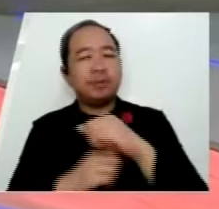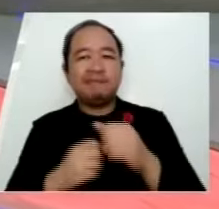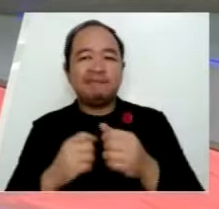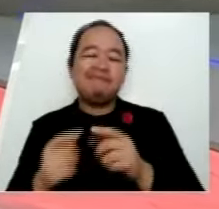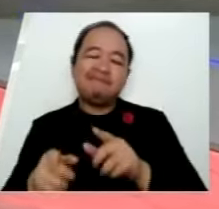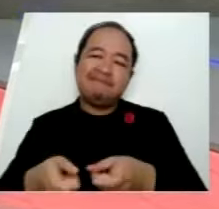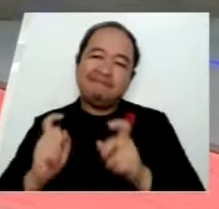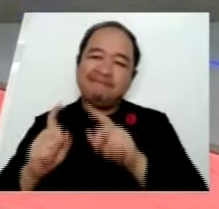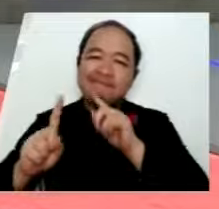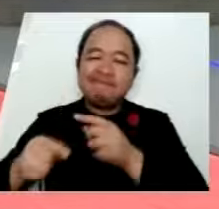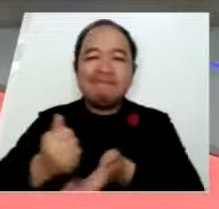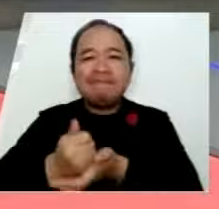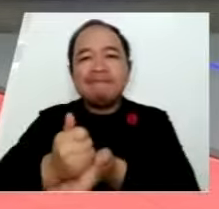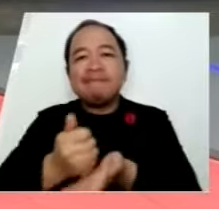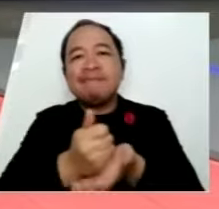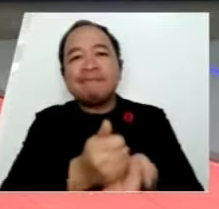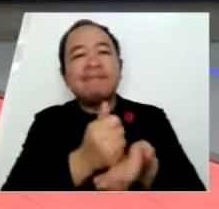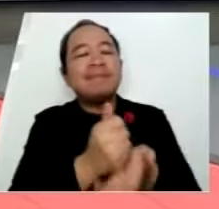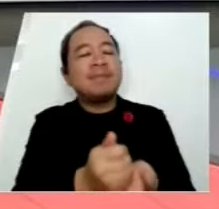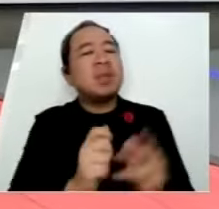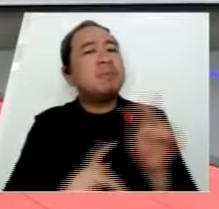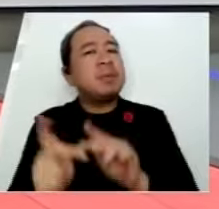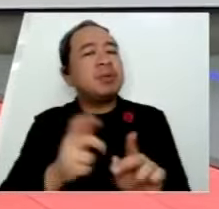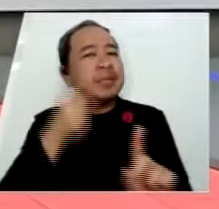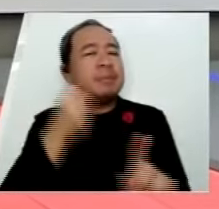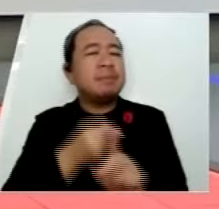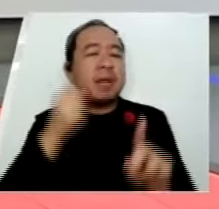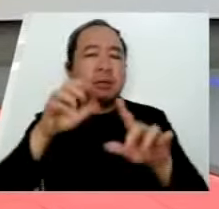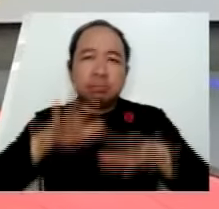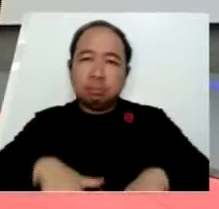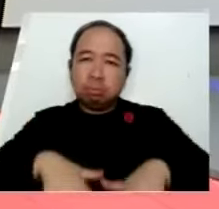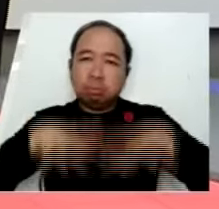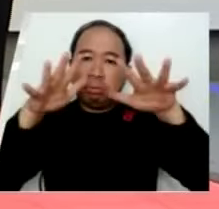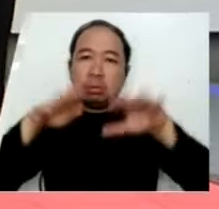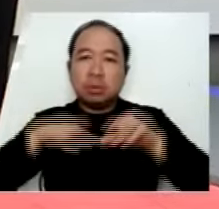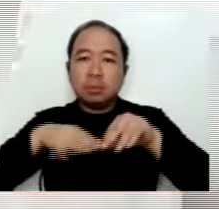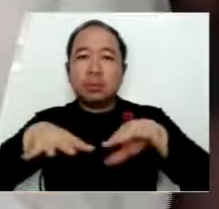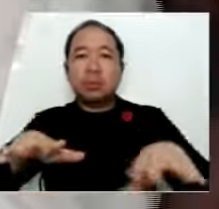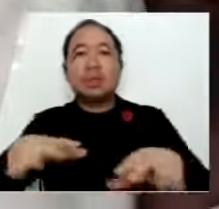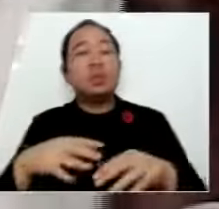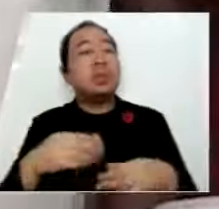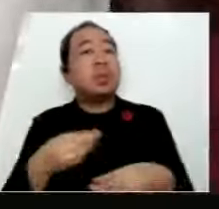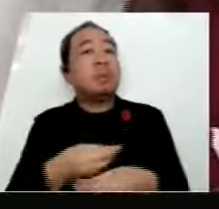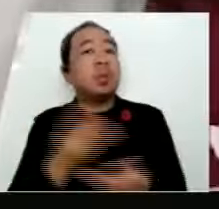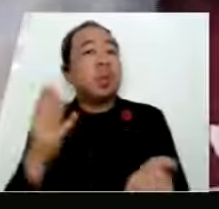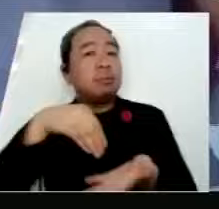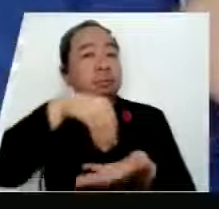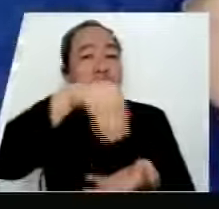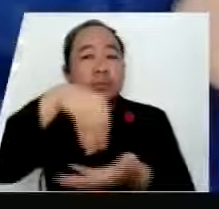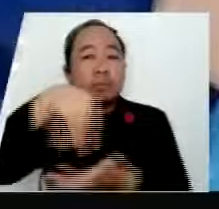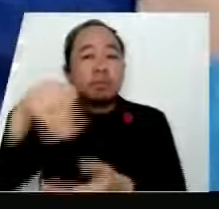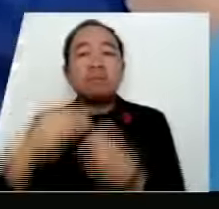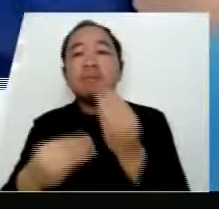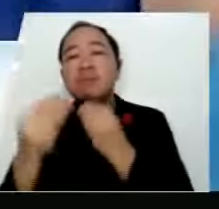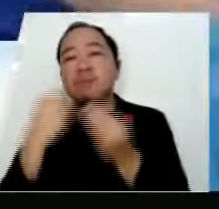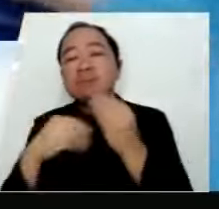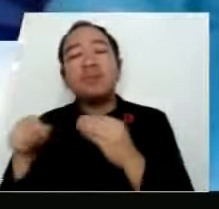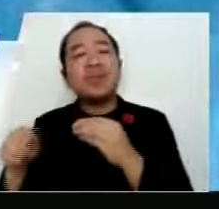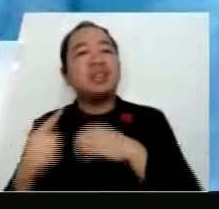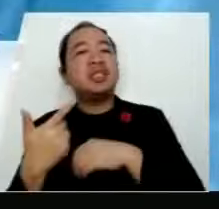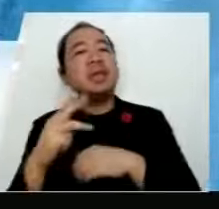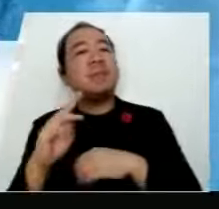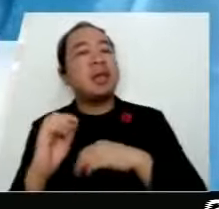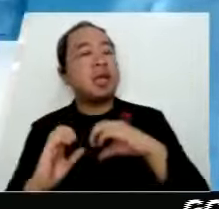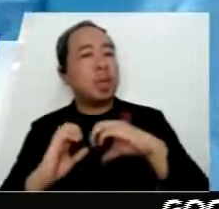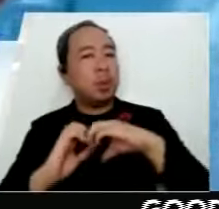nasalanta ng mga malawakang pagbaha na mahagi ng relief goods at pagkain ng GMA Kapuso Foundation sa mga